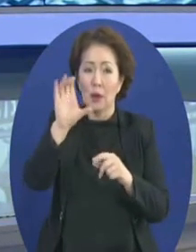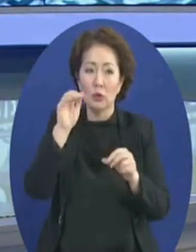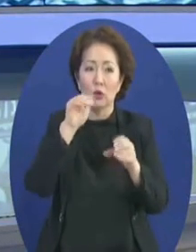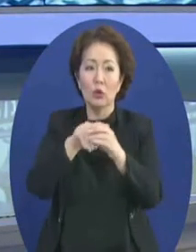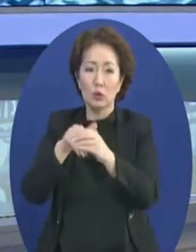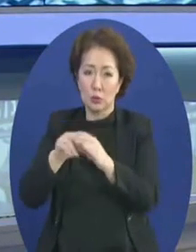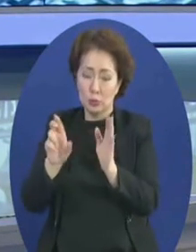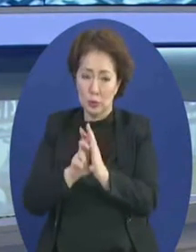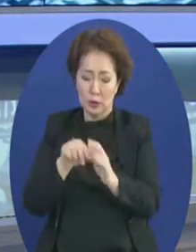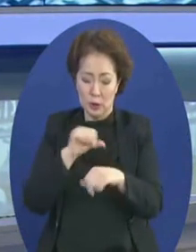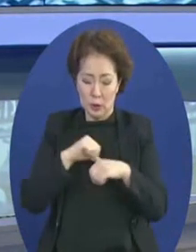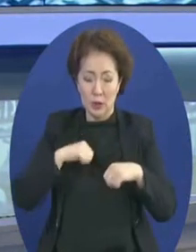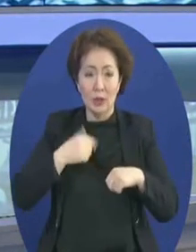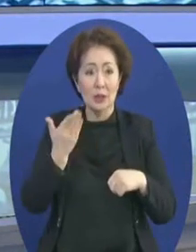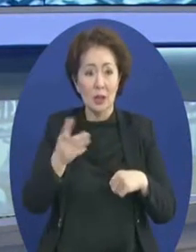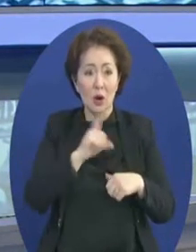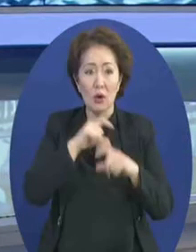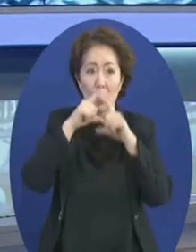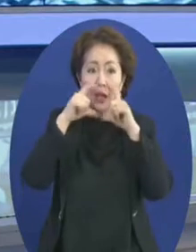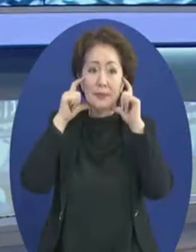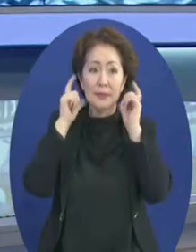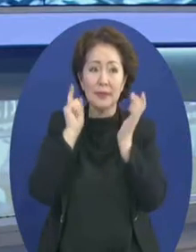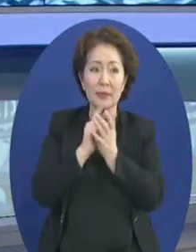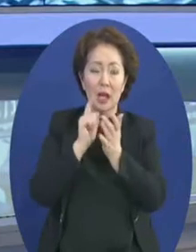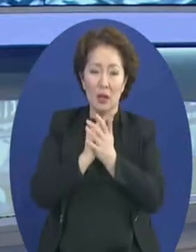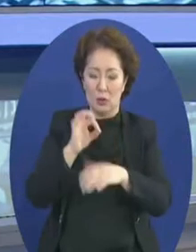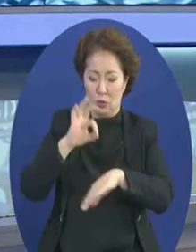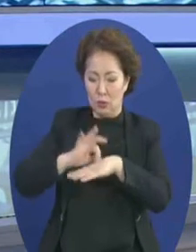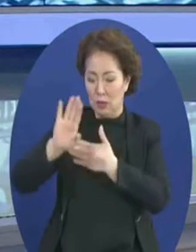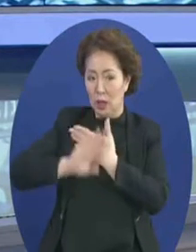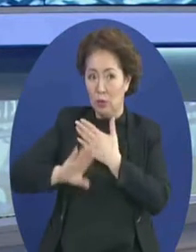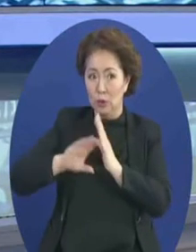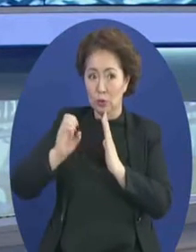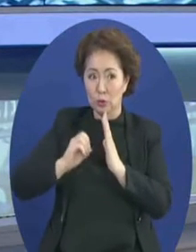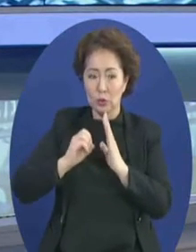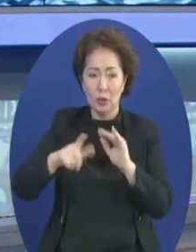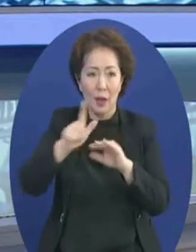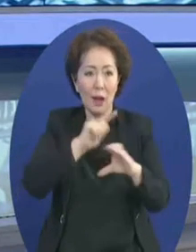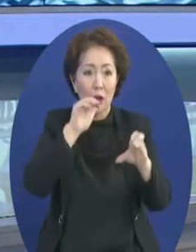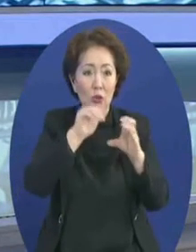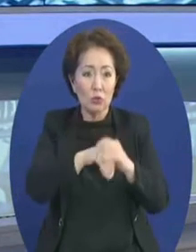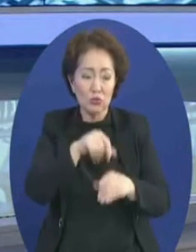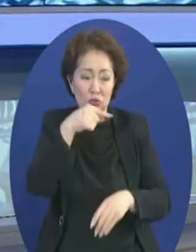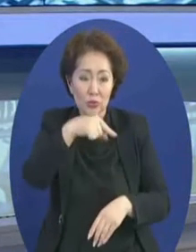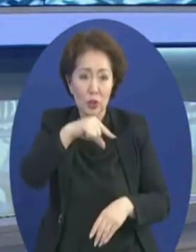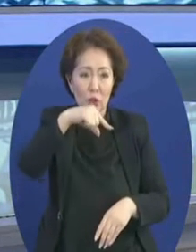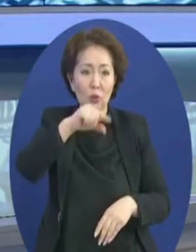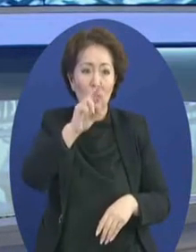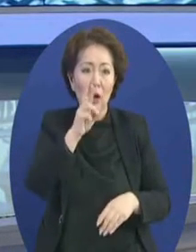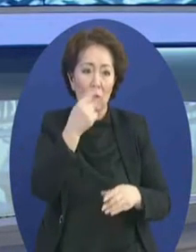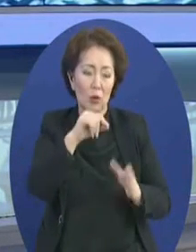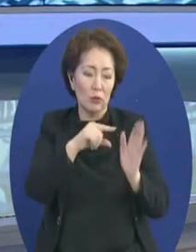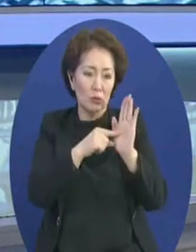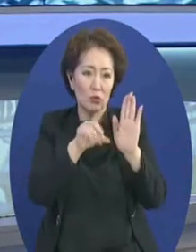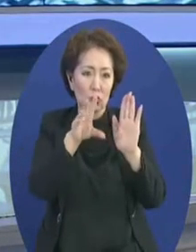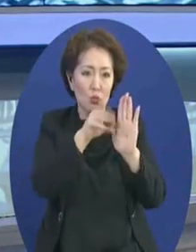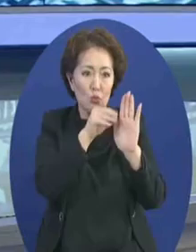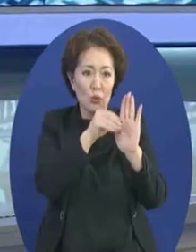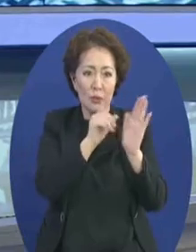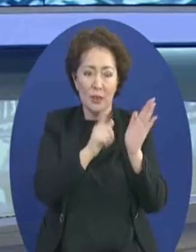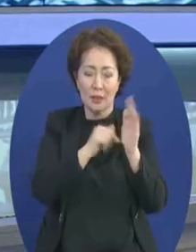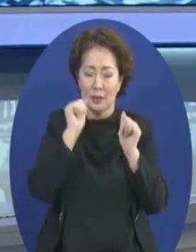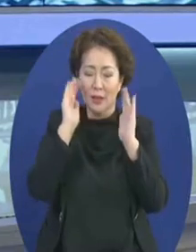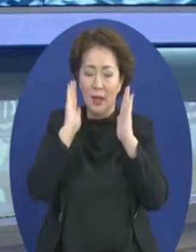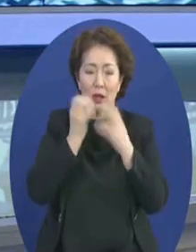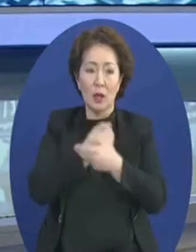иргэн та амны хаалтаа зөөж халдвар хамгаалалтын дэглэмээ сахих хэрэгтэй, мөн очисон газрынхаа үүдэнд байгаа QR кодыг ашиглахыг нийслэлийн онцгой комиссоос сануулж